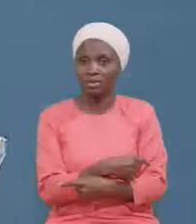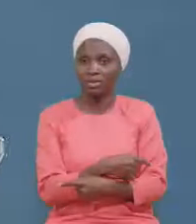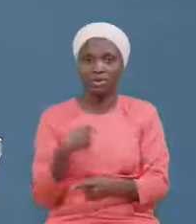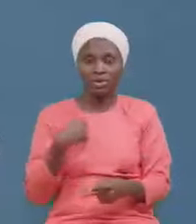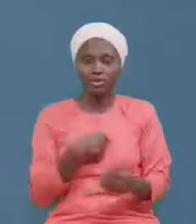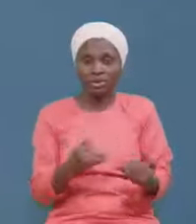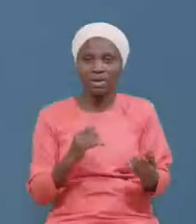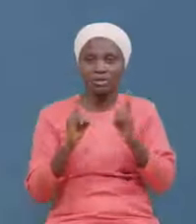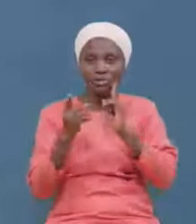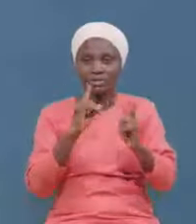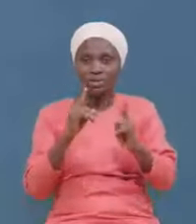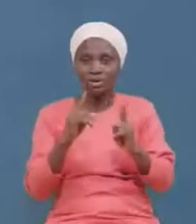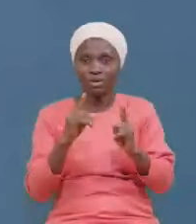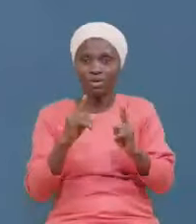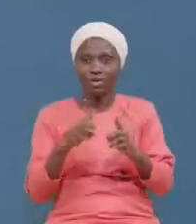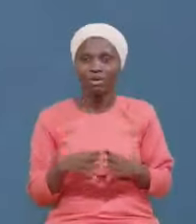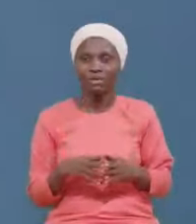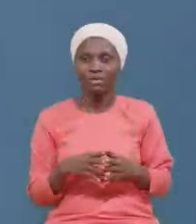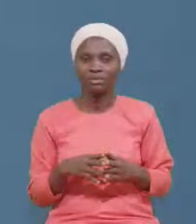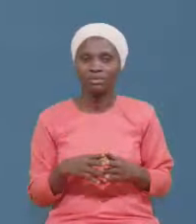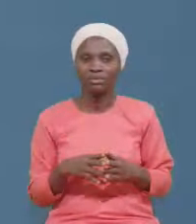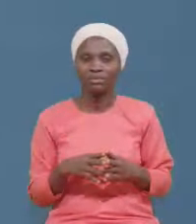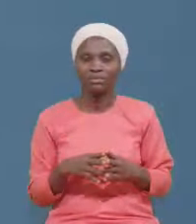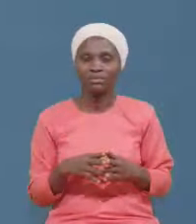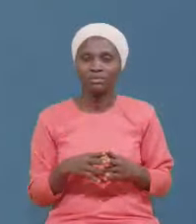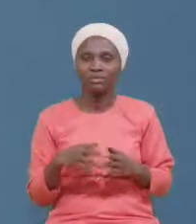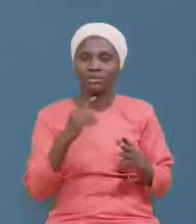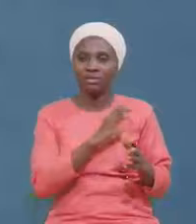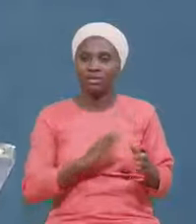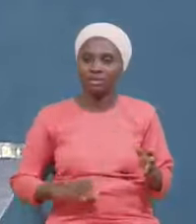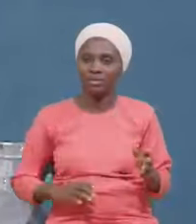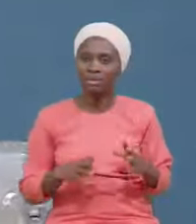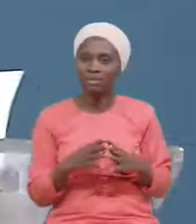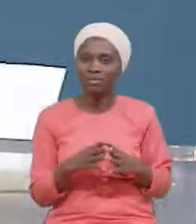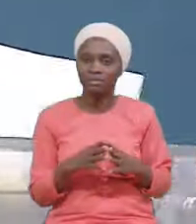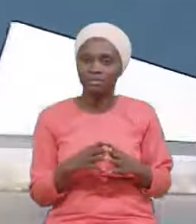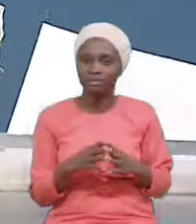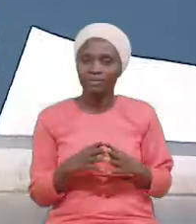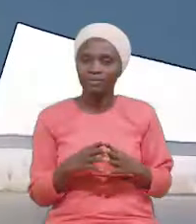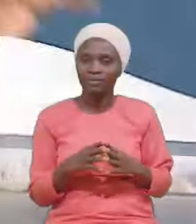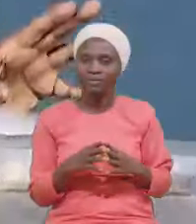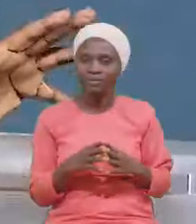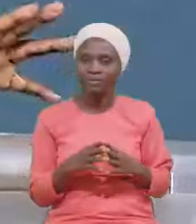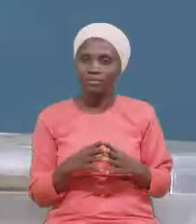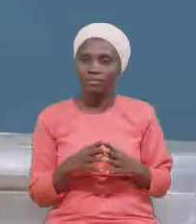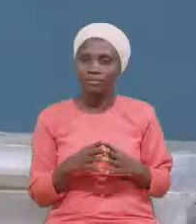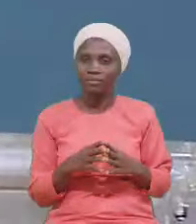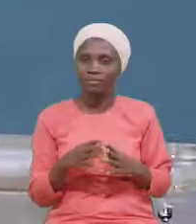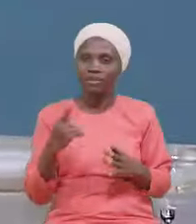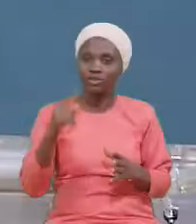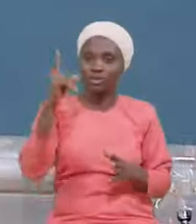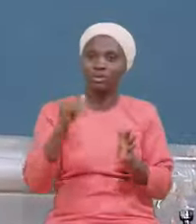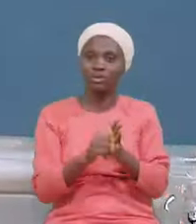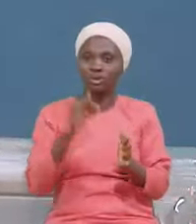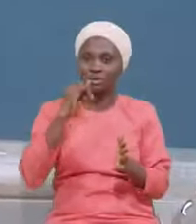talk about the excelling Christ. ఈ రోజున క్రీస్తు యొక్క ఔన్నత్యాన్ని ధ్యానం చేయబోతున్నాం. The one that is